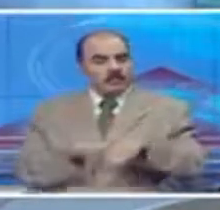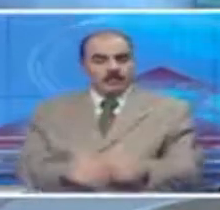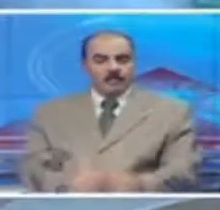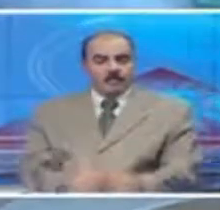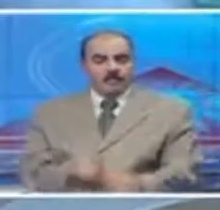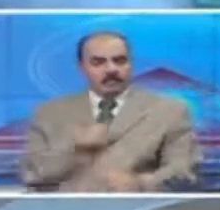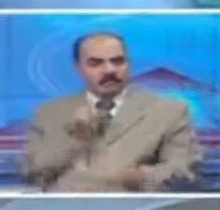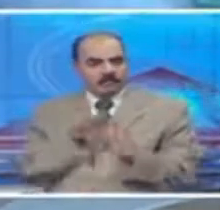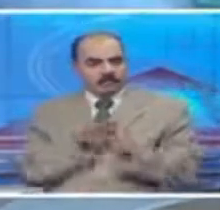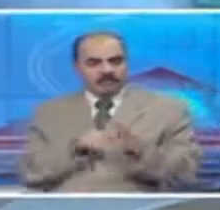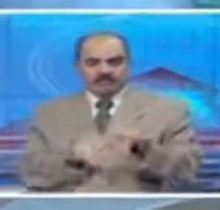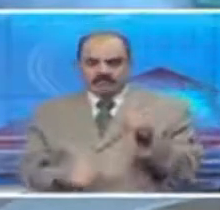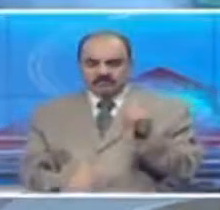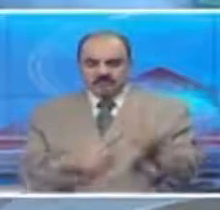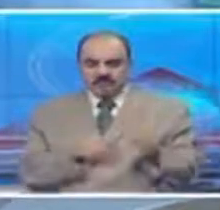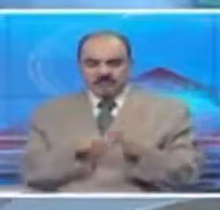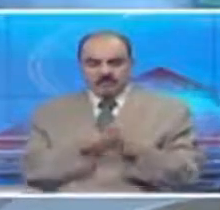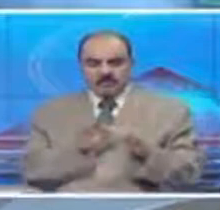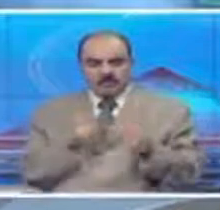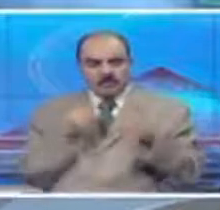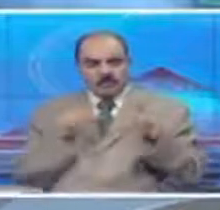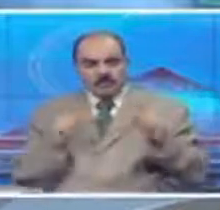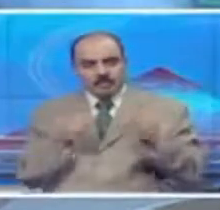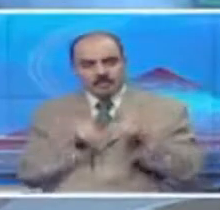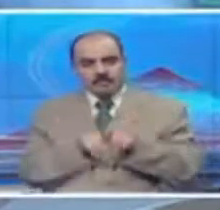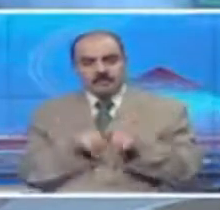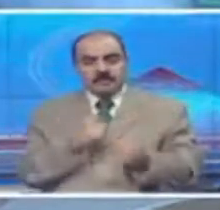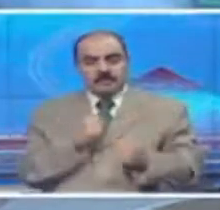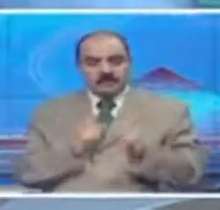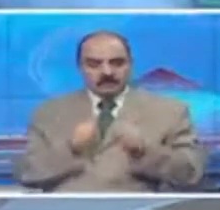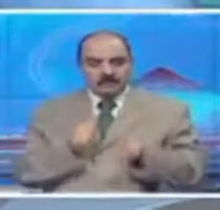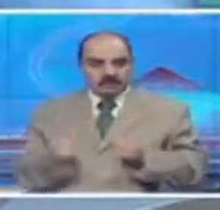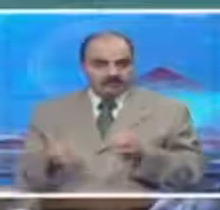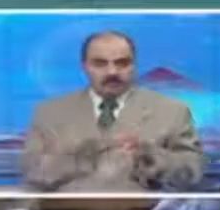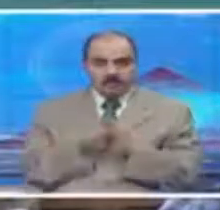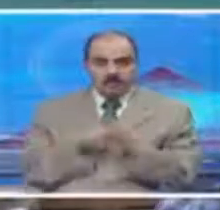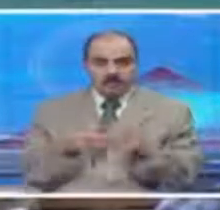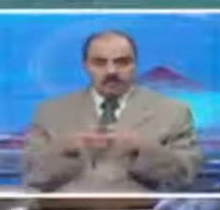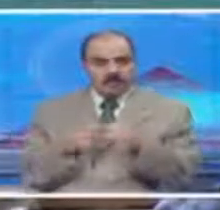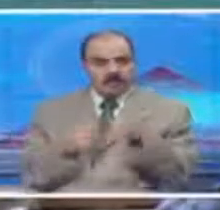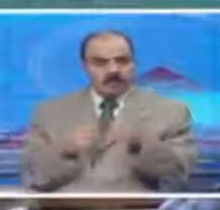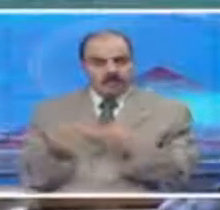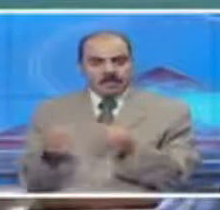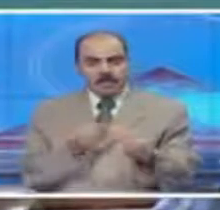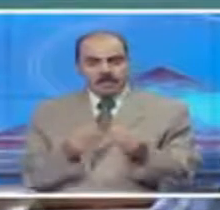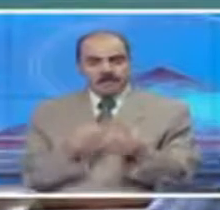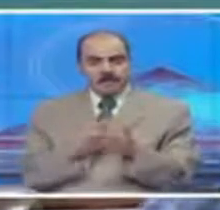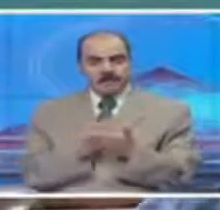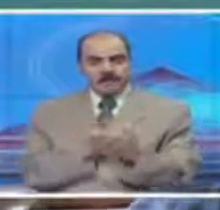بيشيدوا بالتنظيم الجيد والاستعداد الجيد لإدارة المعرض في ضوء جائحة